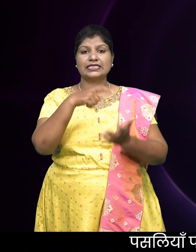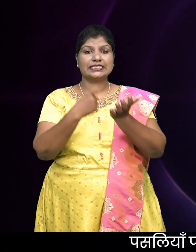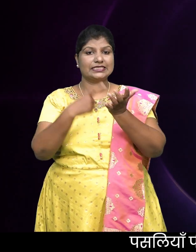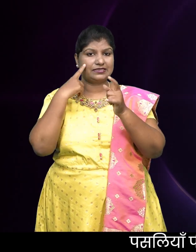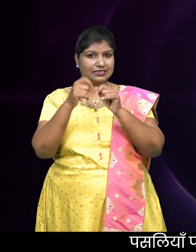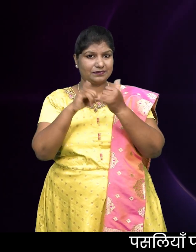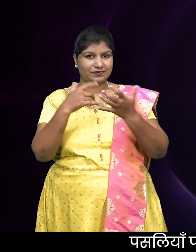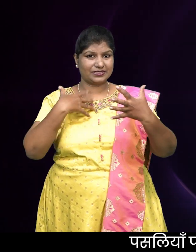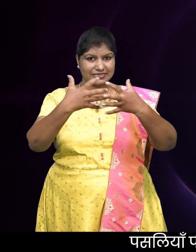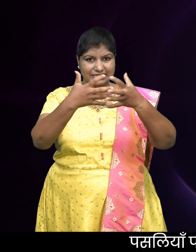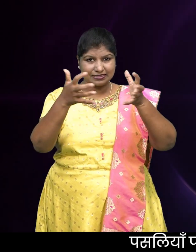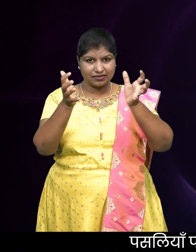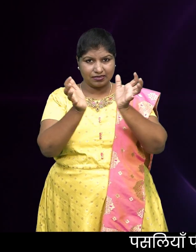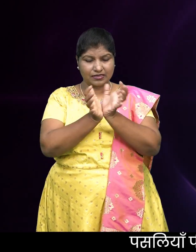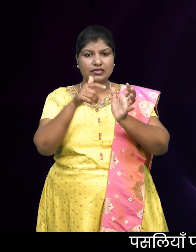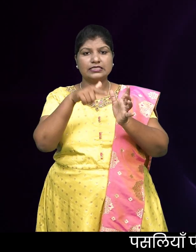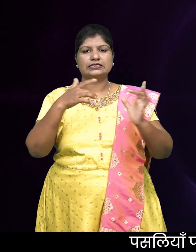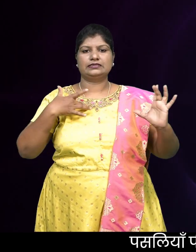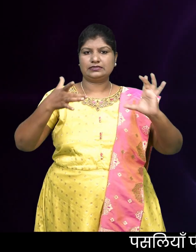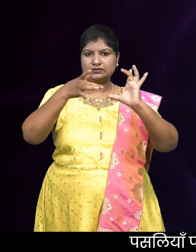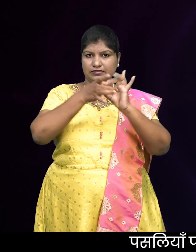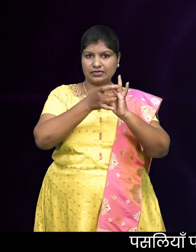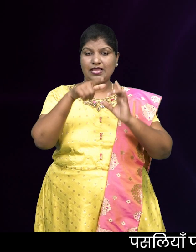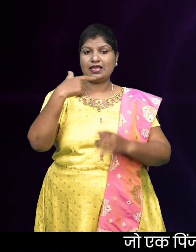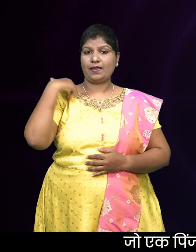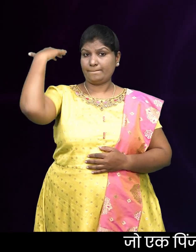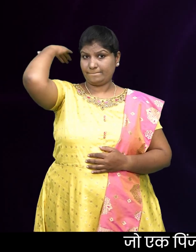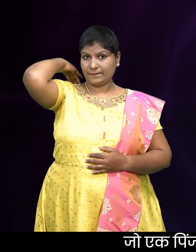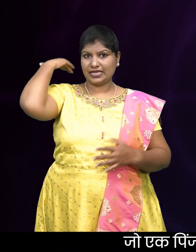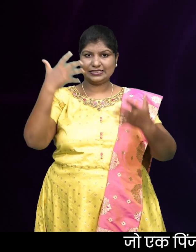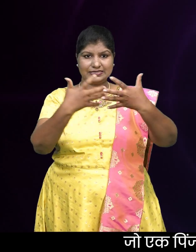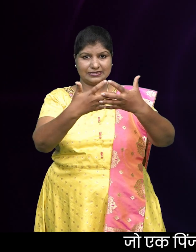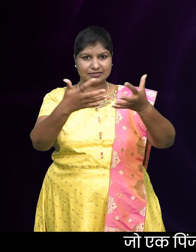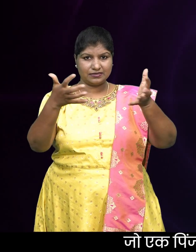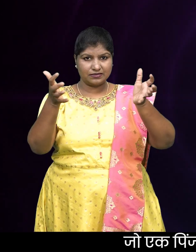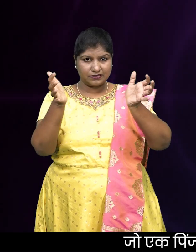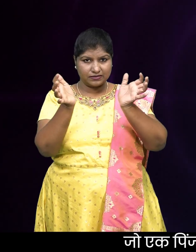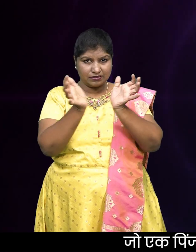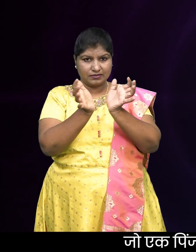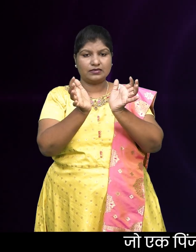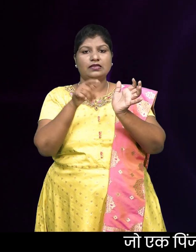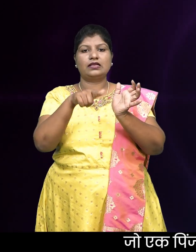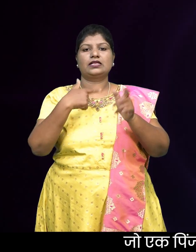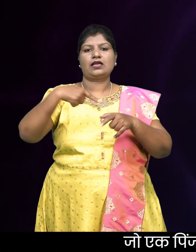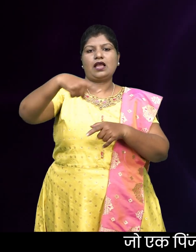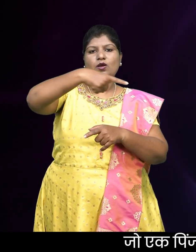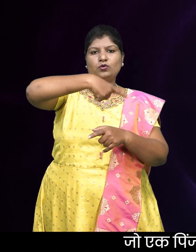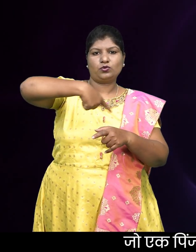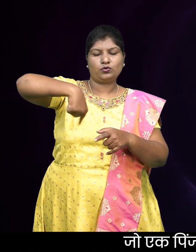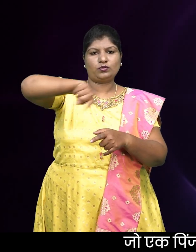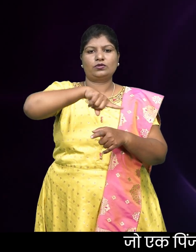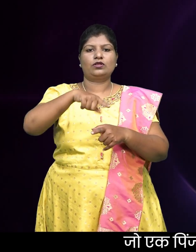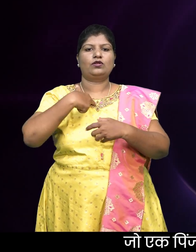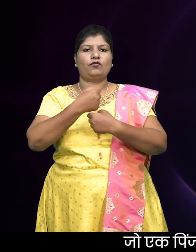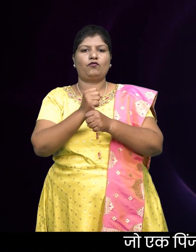पसलियां पीछे की ओर कशेरुकाओं से जुड़ी होती है जो एक पिंजरा बनाने के लिए चारों